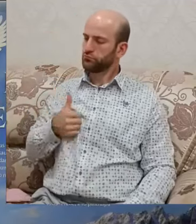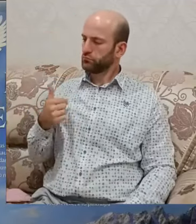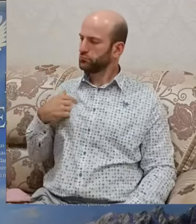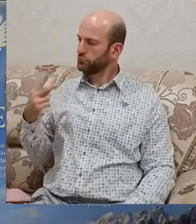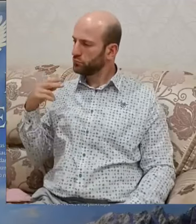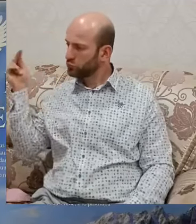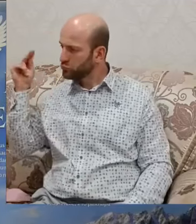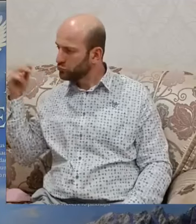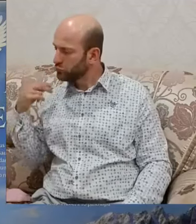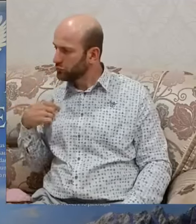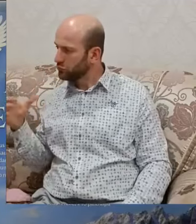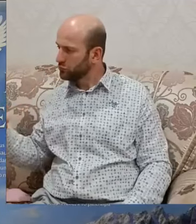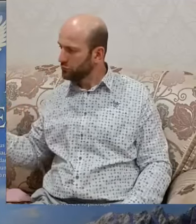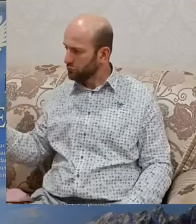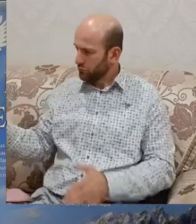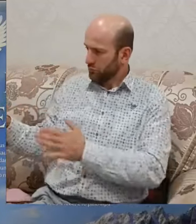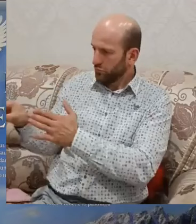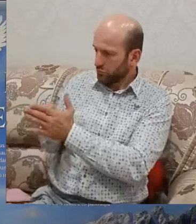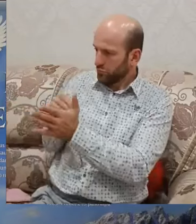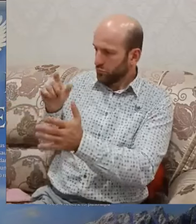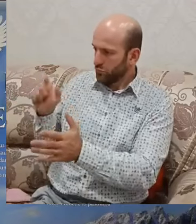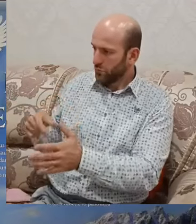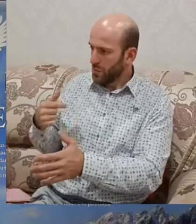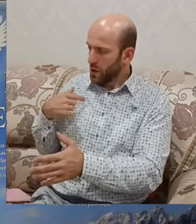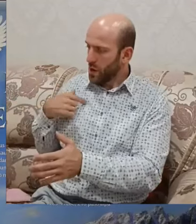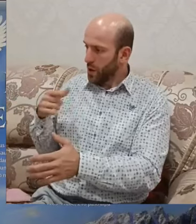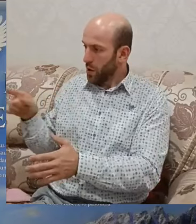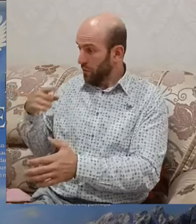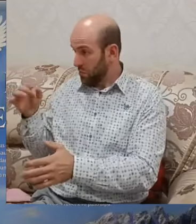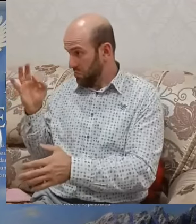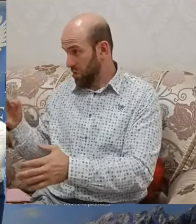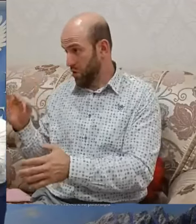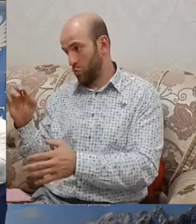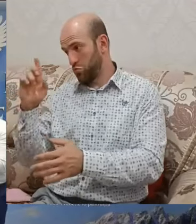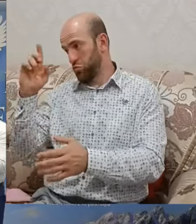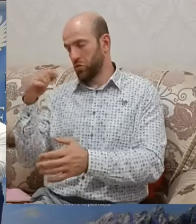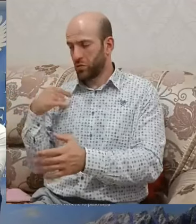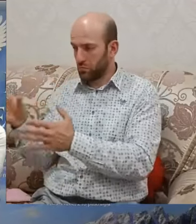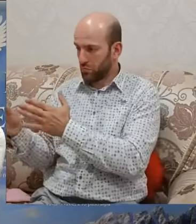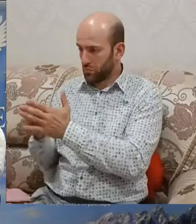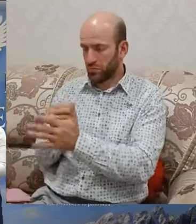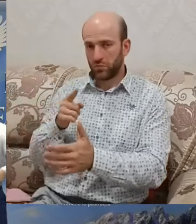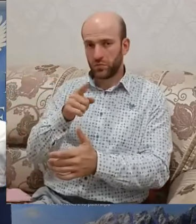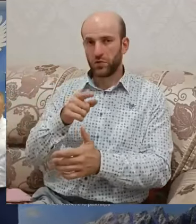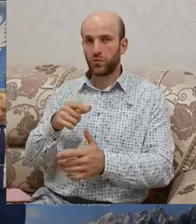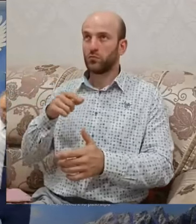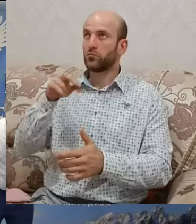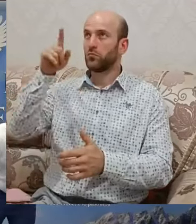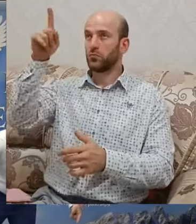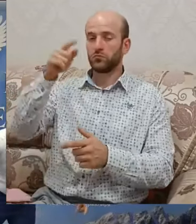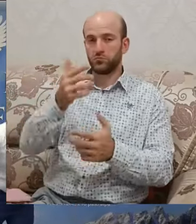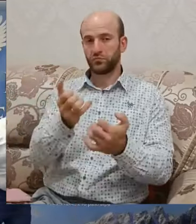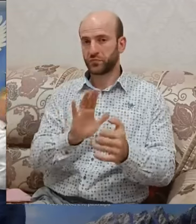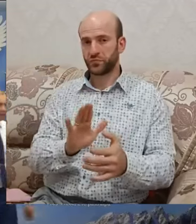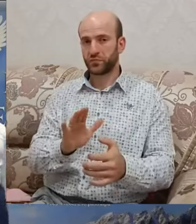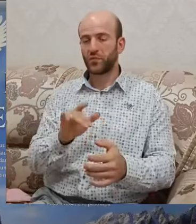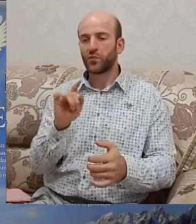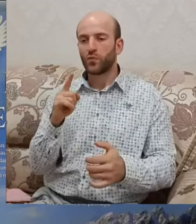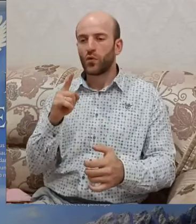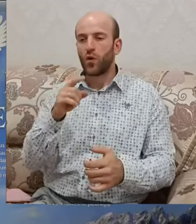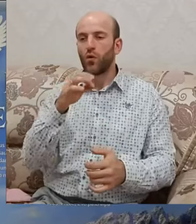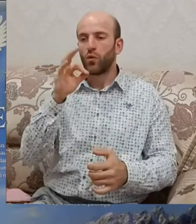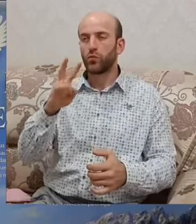оно исполнилось. Amen. Amen. Bet mes turim priimti atvertą žodį ir pradėti juo gyventi.